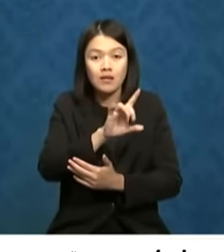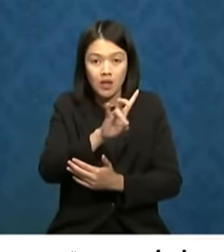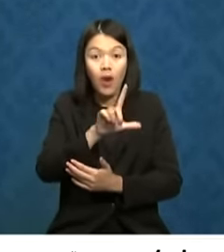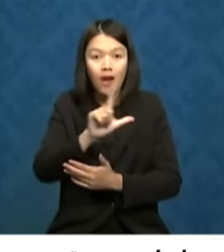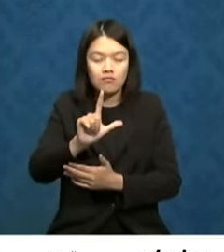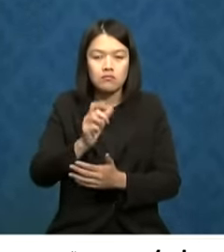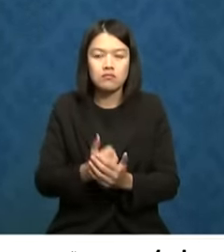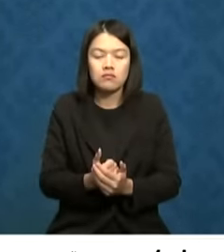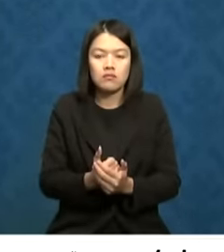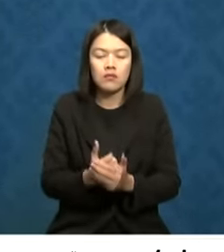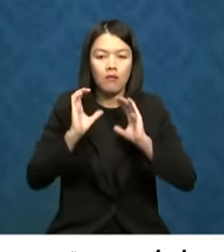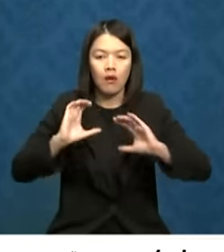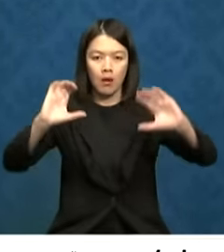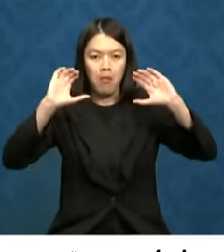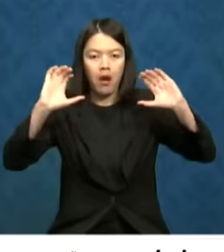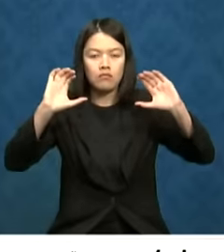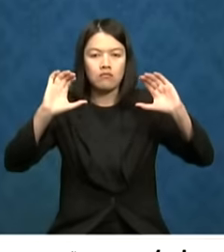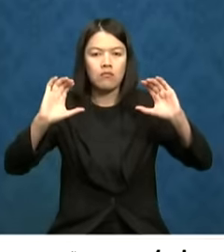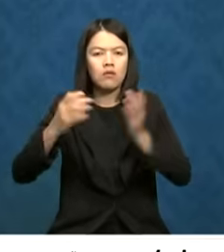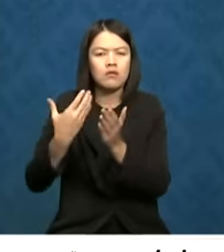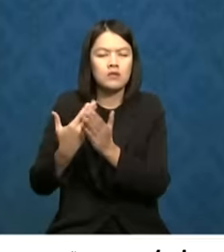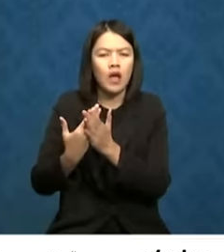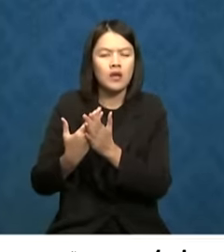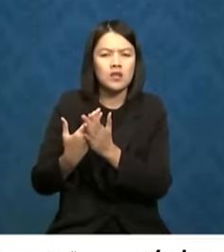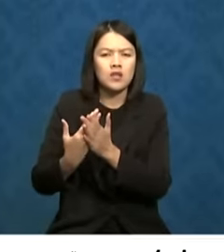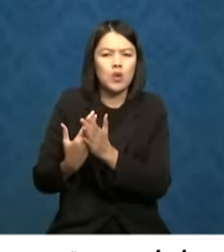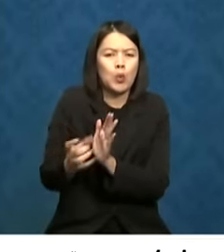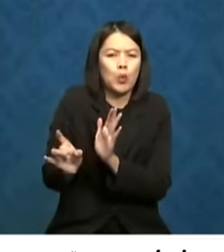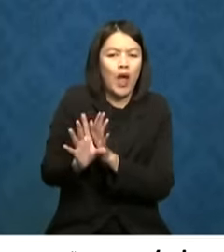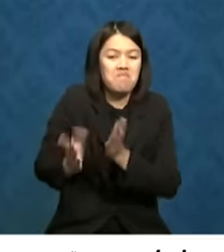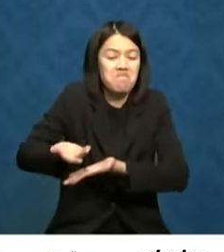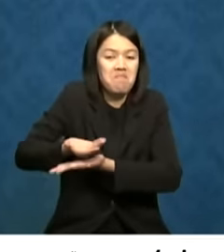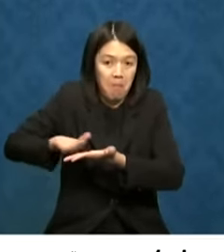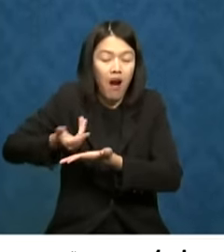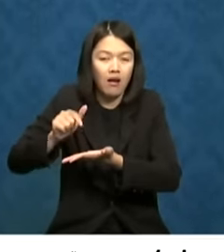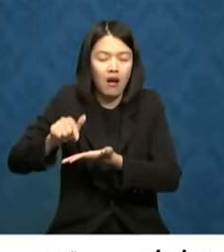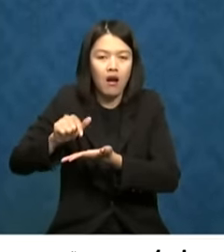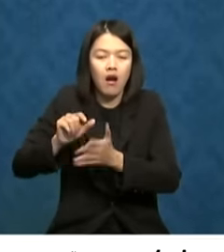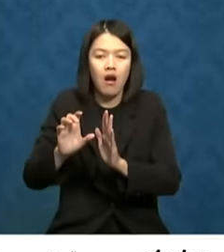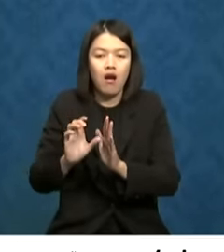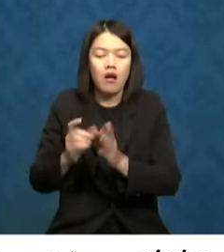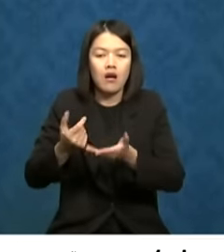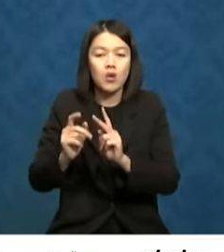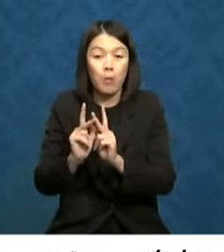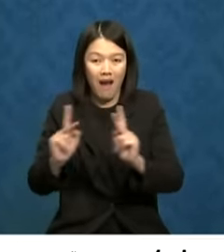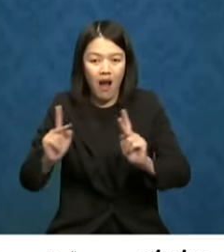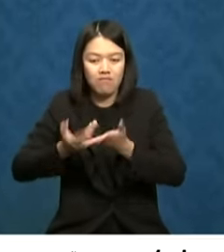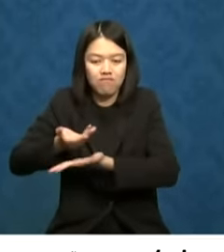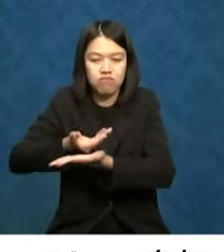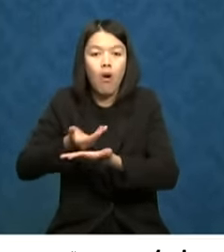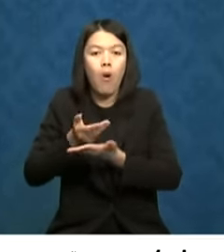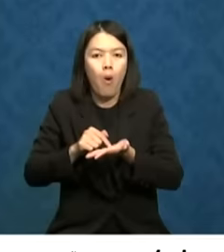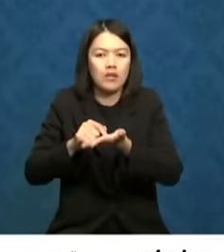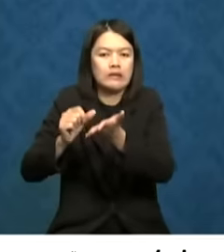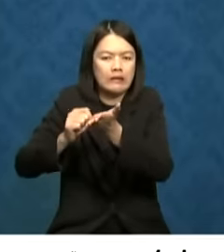บาทรัฐบาลใช้ช่วงท้ายของการพิจารณางบประมาณในชั้นกรรมาธิการเนี่ยขอเสนอ